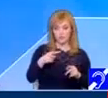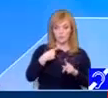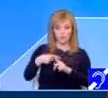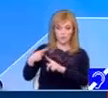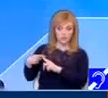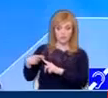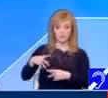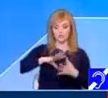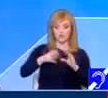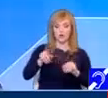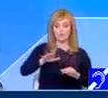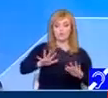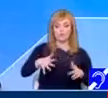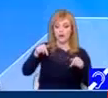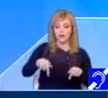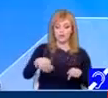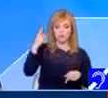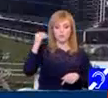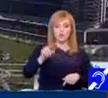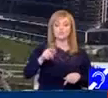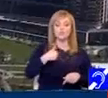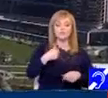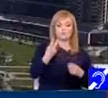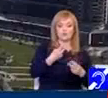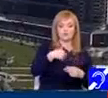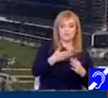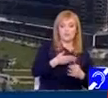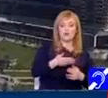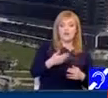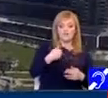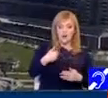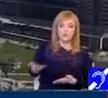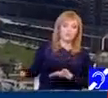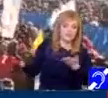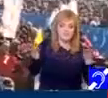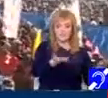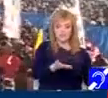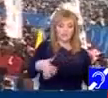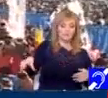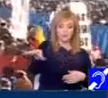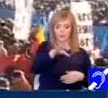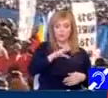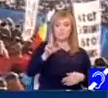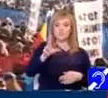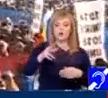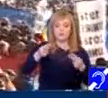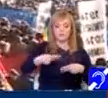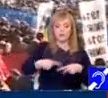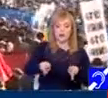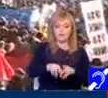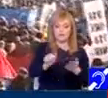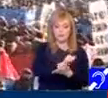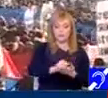lucrului, cum se întâmplă lucrurile aici și cum ar trebui să le facem și noi. Eu am să le trimit o invitație tuturor celor care au făcut să vină la Iași să facem un dineu